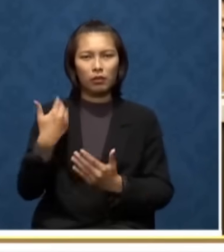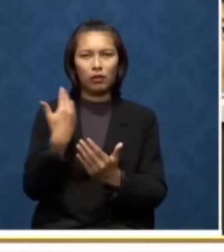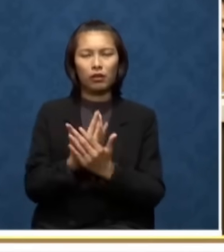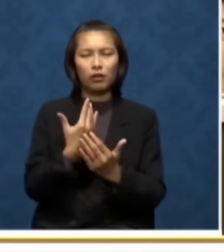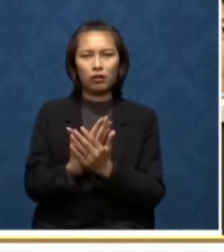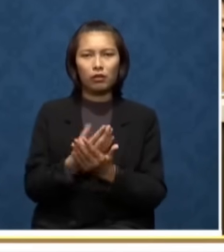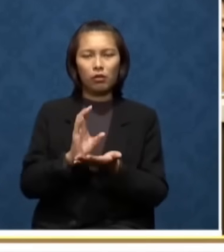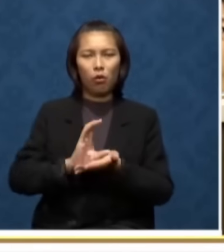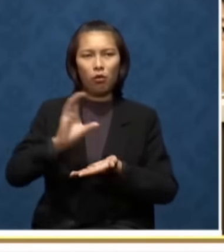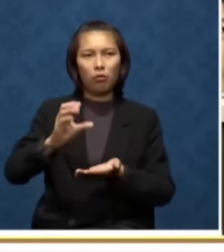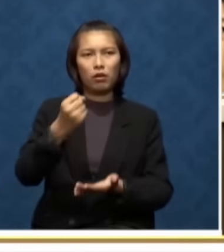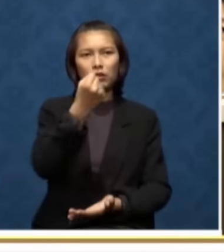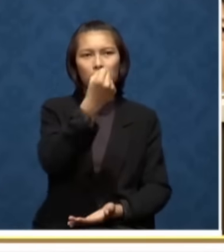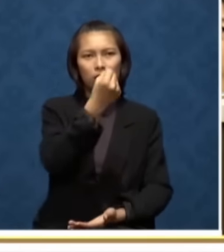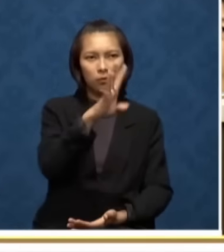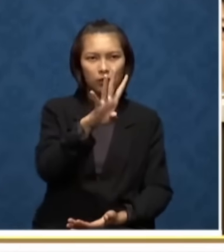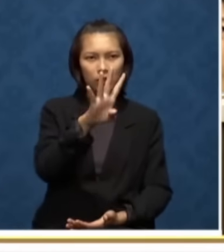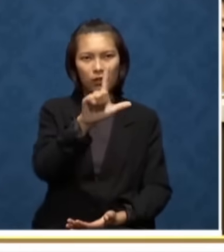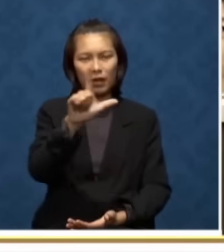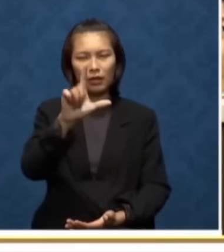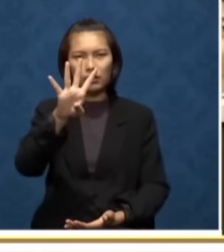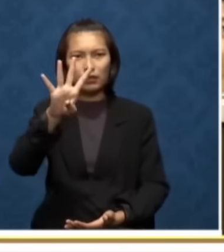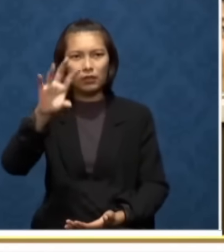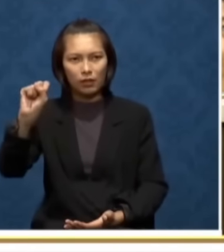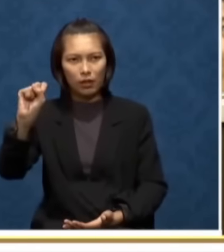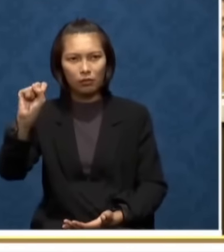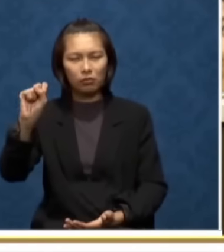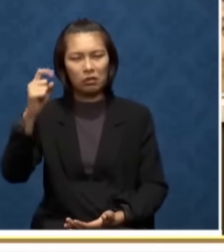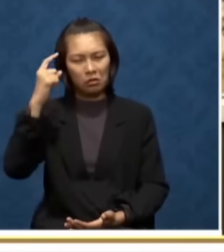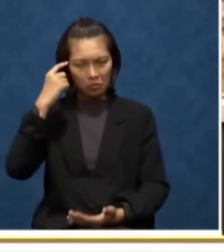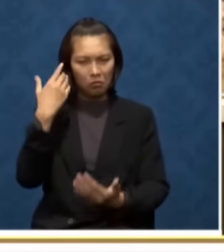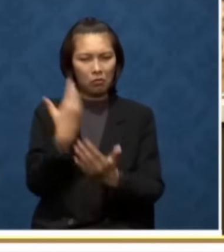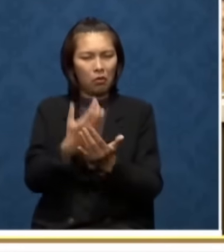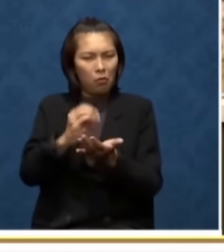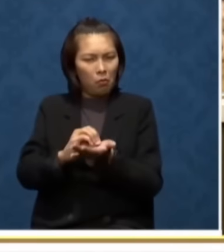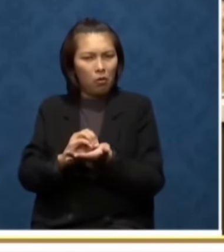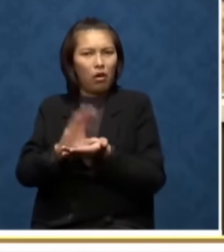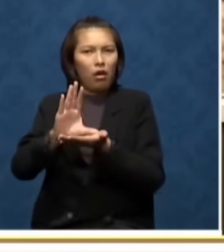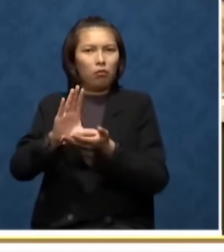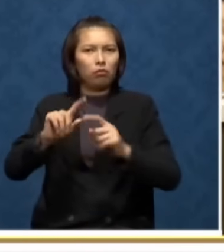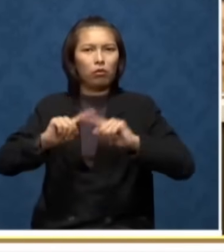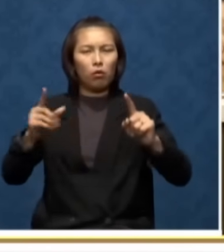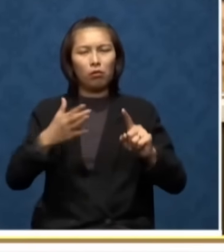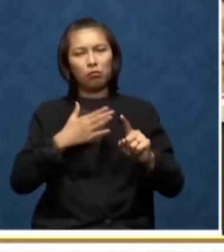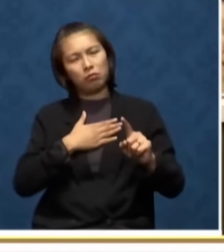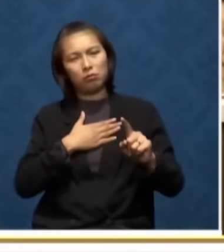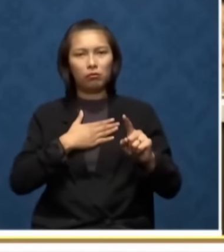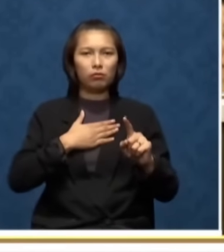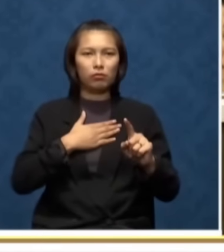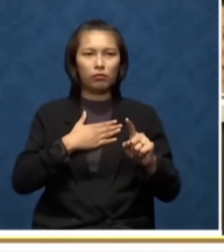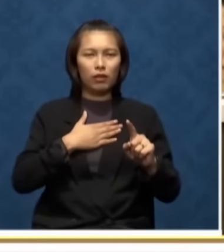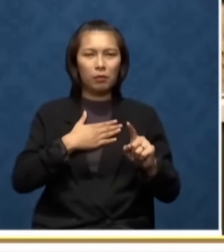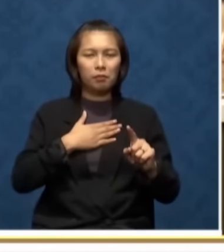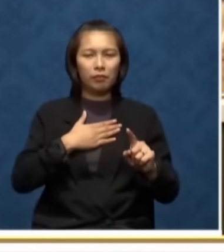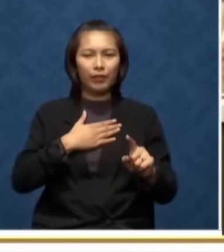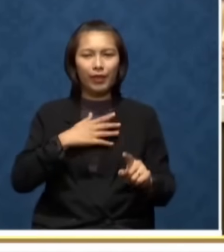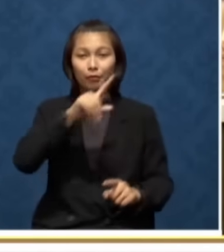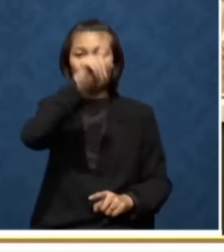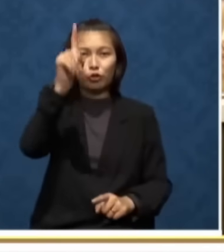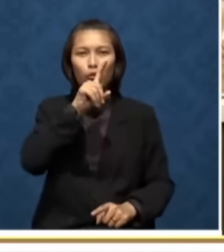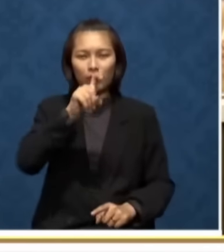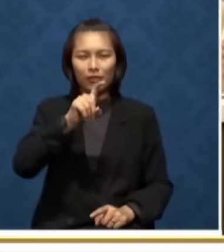ประมาณ14,400,000บาทนะคะเป็นเงินก้อนใหญ่แต่ดิฉันขออนุญาตถามนะคะว่า